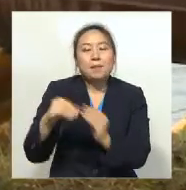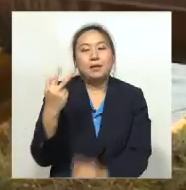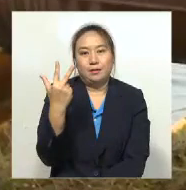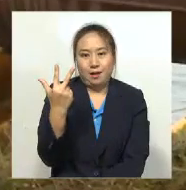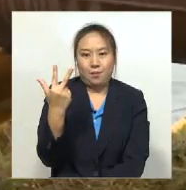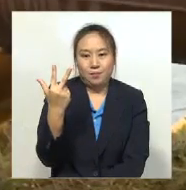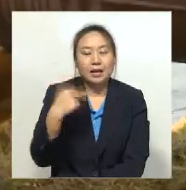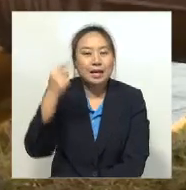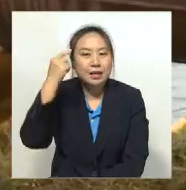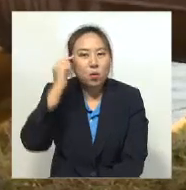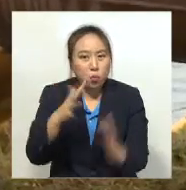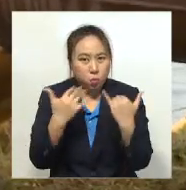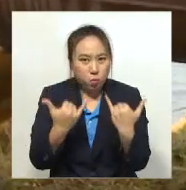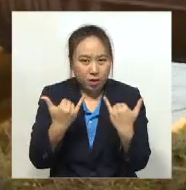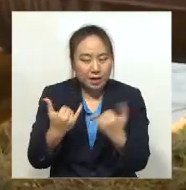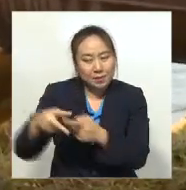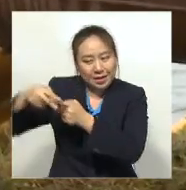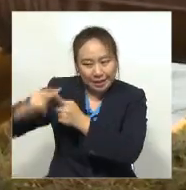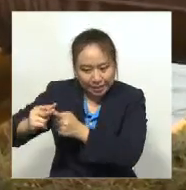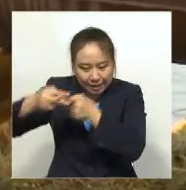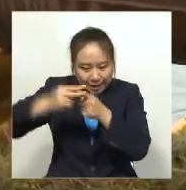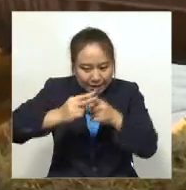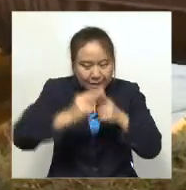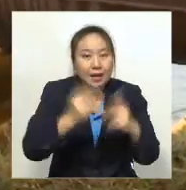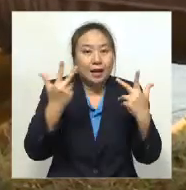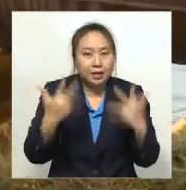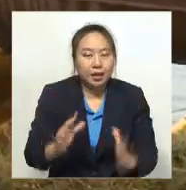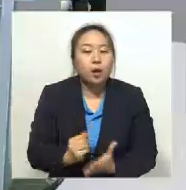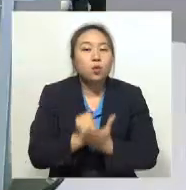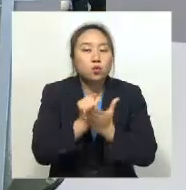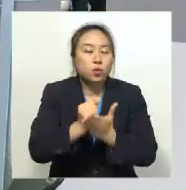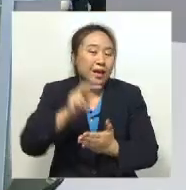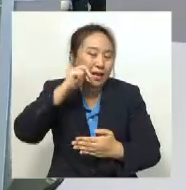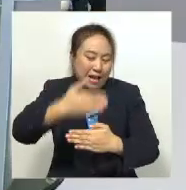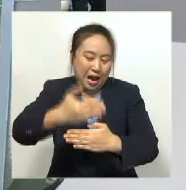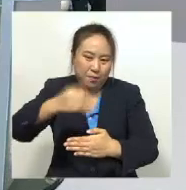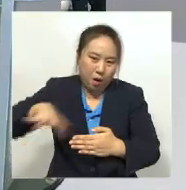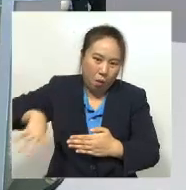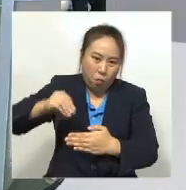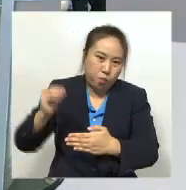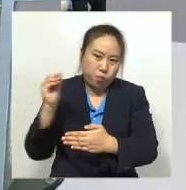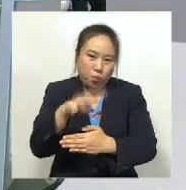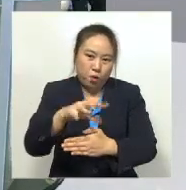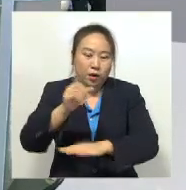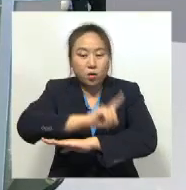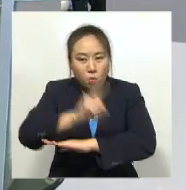ค่ะซึ่งคาดว่าในวันนี้ก็จะนำมาติดตั้งให้แล้วเสร็จแล้วก็จะช่วยระบายน้ำให้ได้มากกว่า100ล้านลูกบาศก์เมตรต่อวันค่ะ